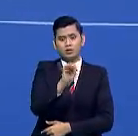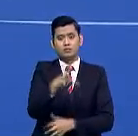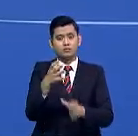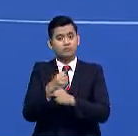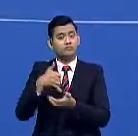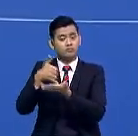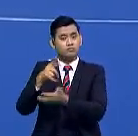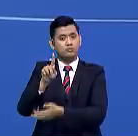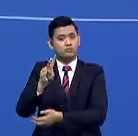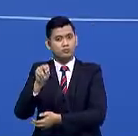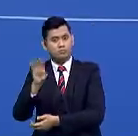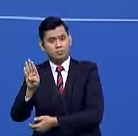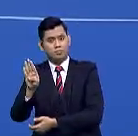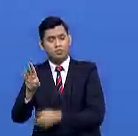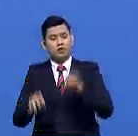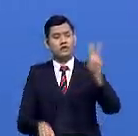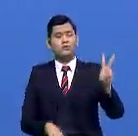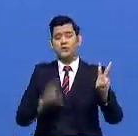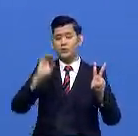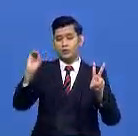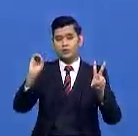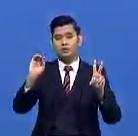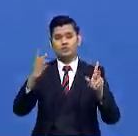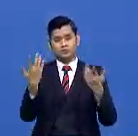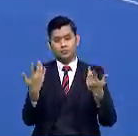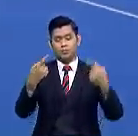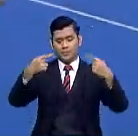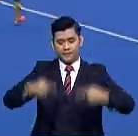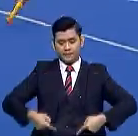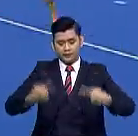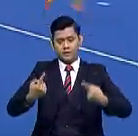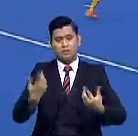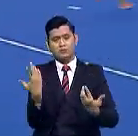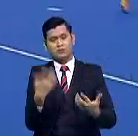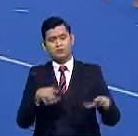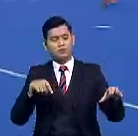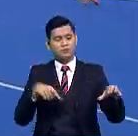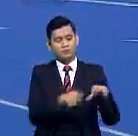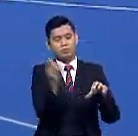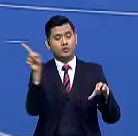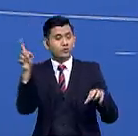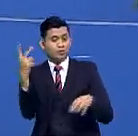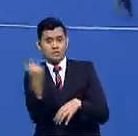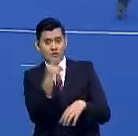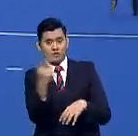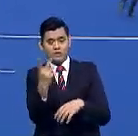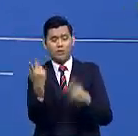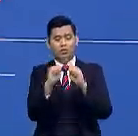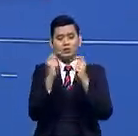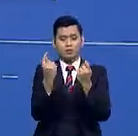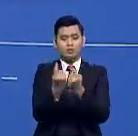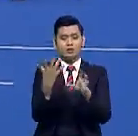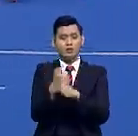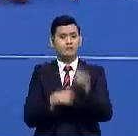selepas menunjukkan penyandangnya itu 20 melalui penentuan penalty shoot out selepas ke-22 pasukan terikat